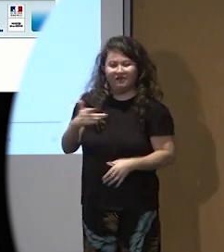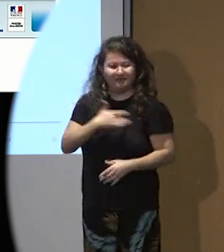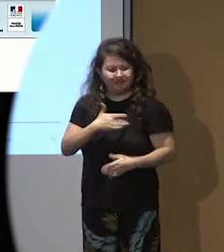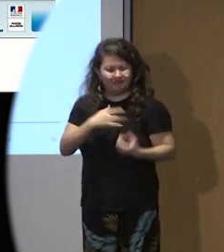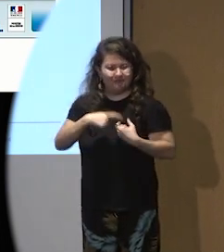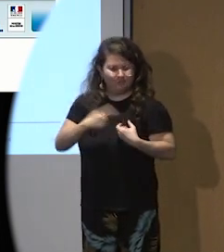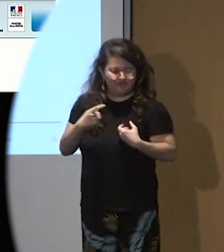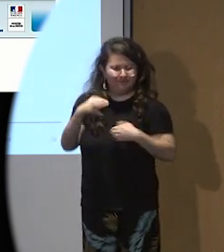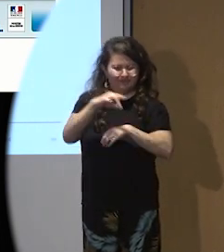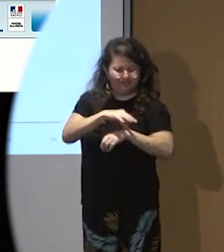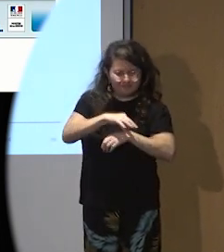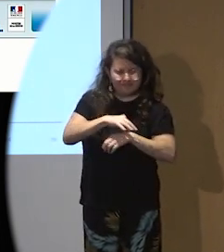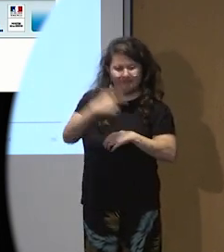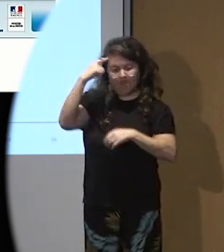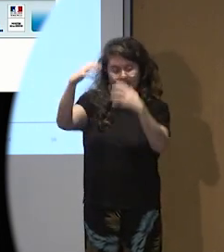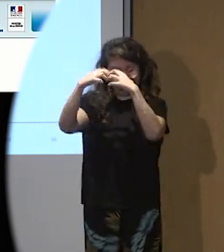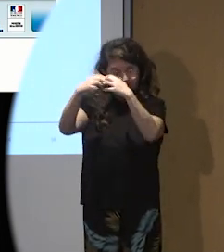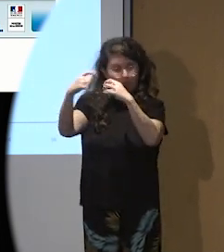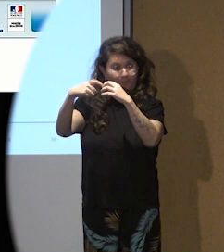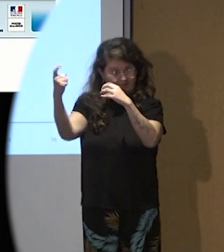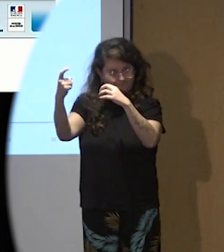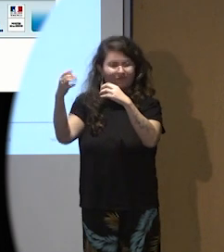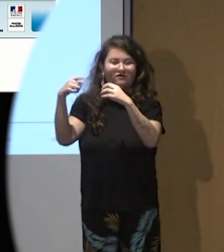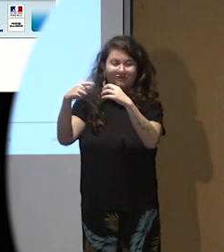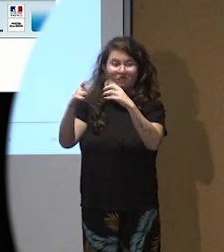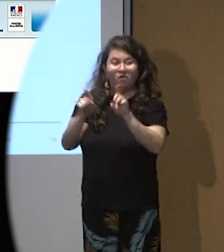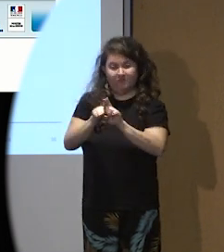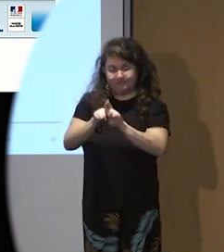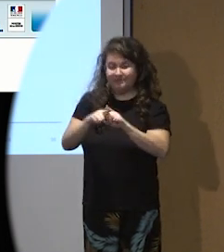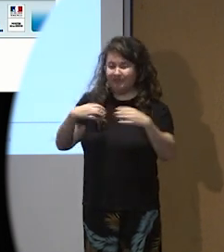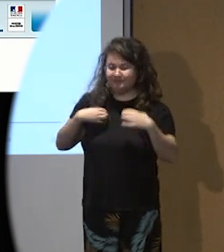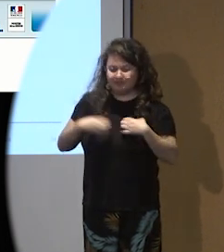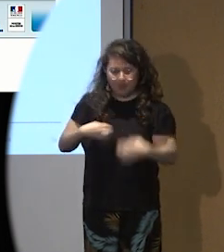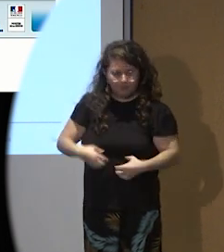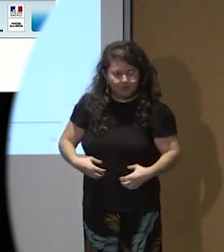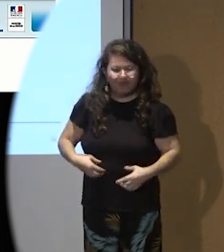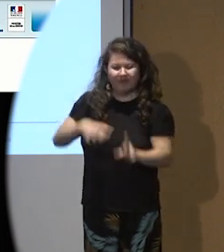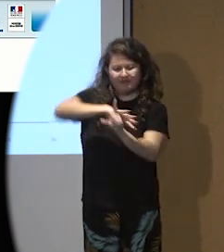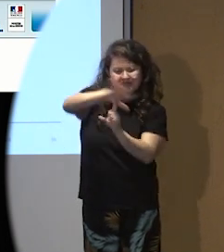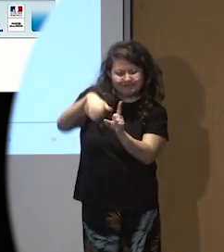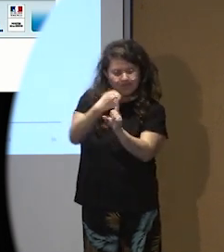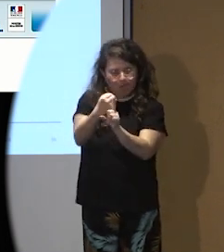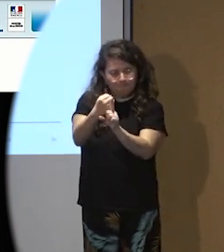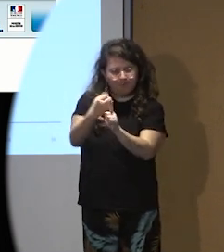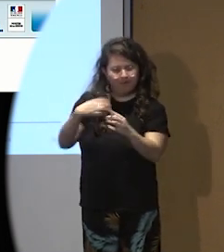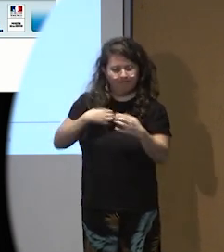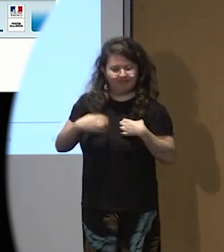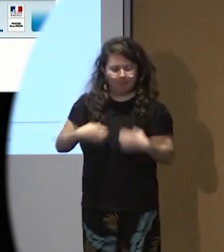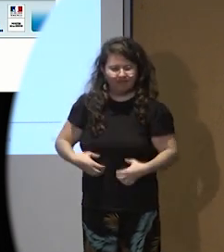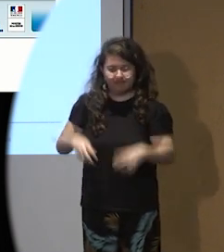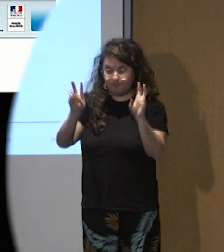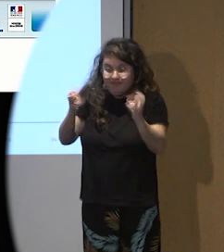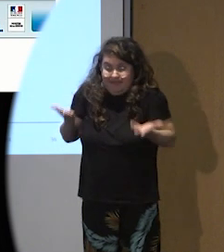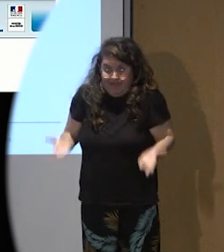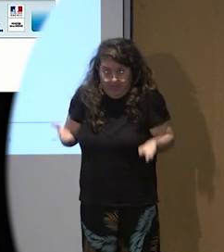cardiopathies ischémiques, les AVC, les maladies métaboliques, le syndrome métabolique. Moi, je vous dis qu'on est en pleine